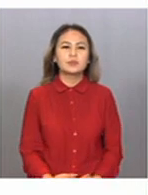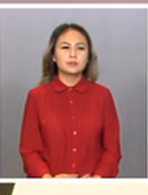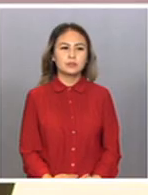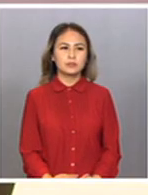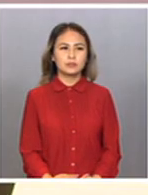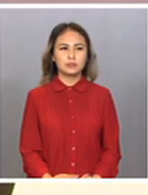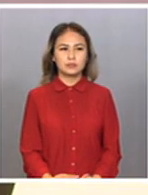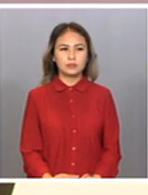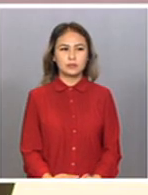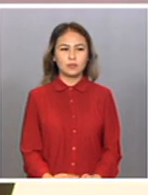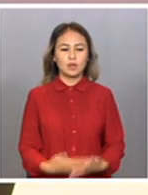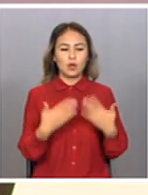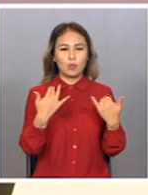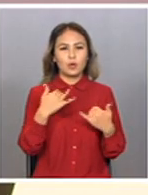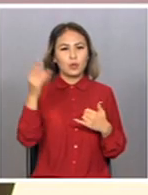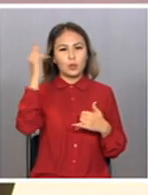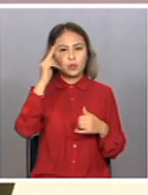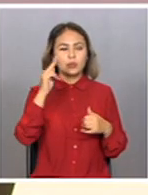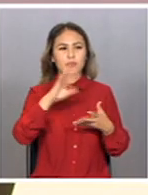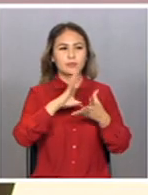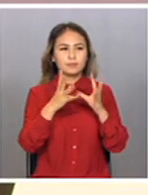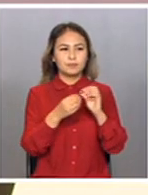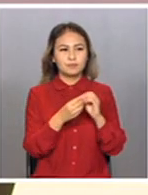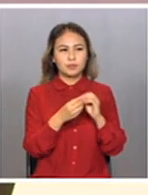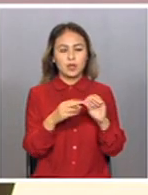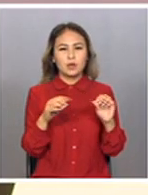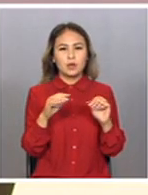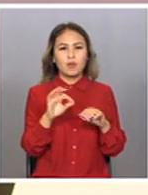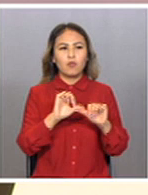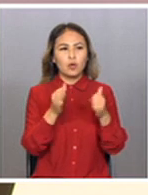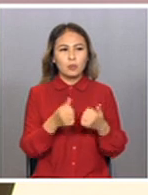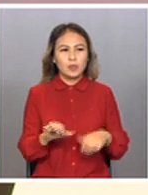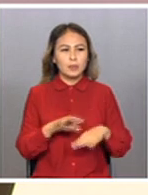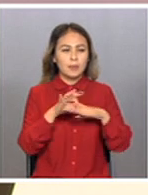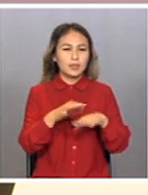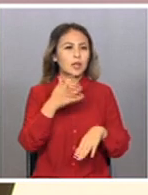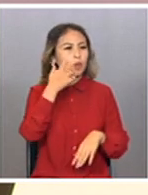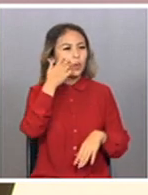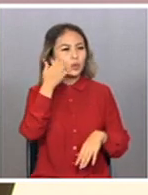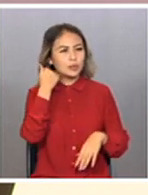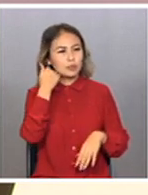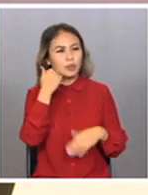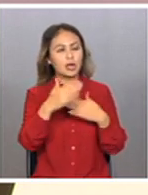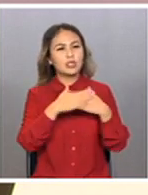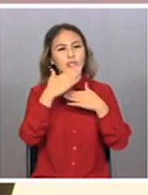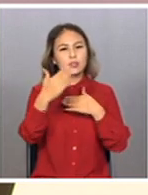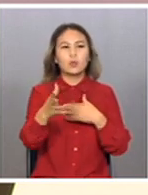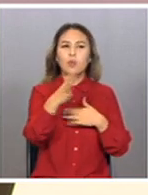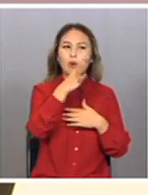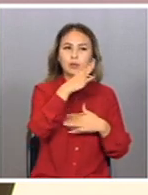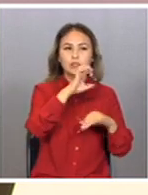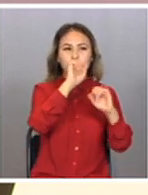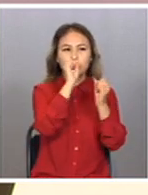екен. Бүгінгі сабағымызды қорытындылаймыз. Формулаларды пайдалана отырып, қашықтықты,